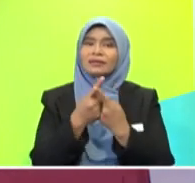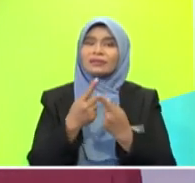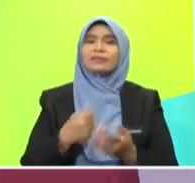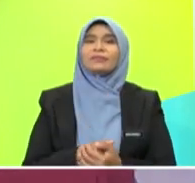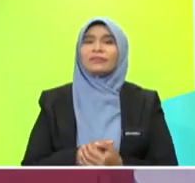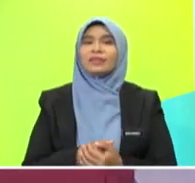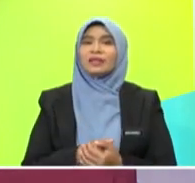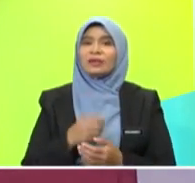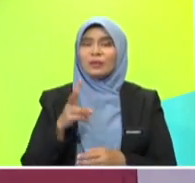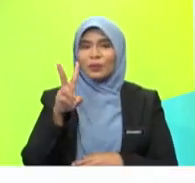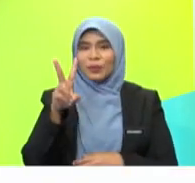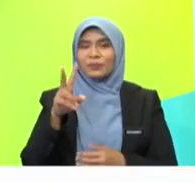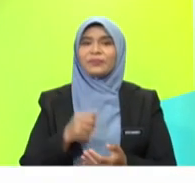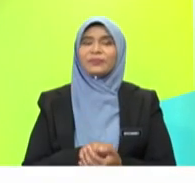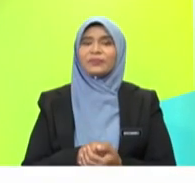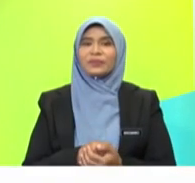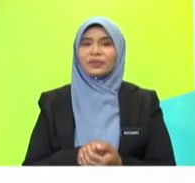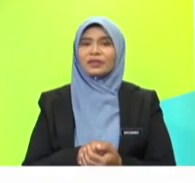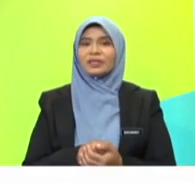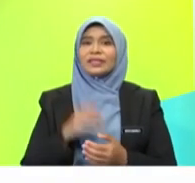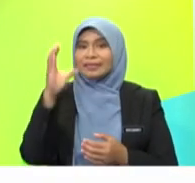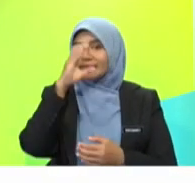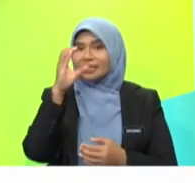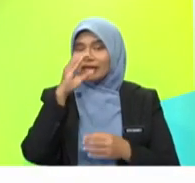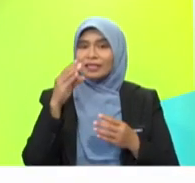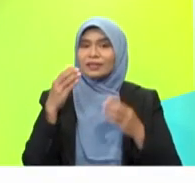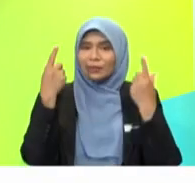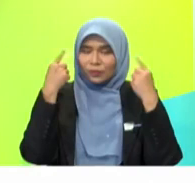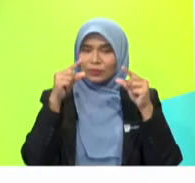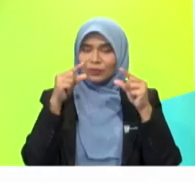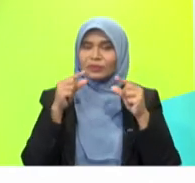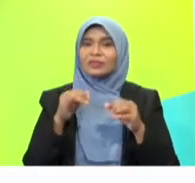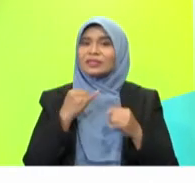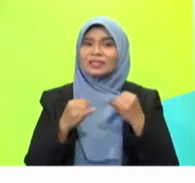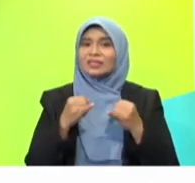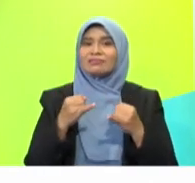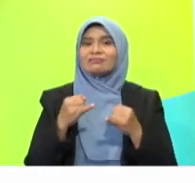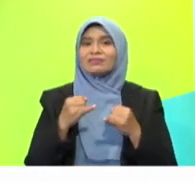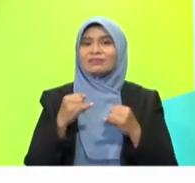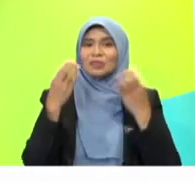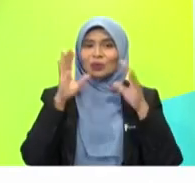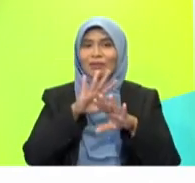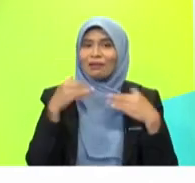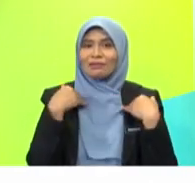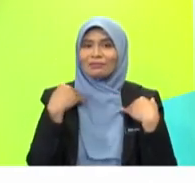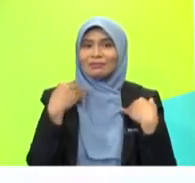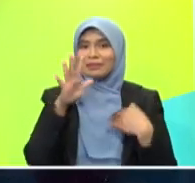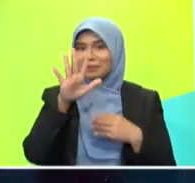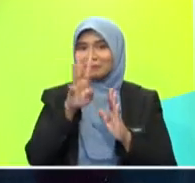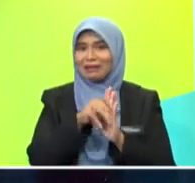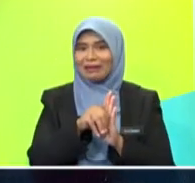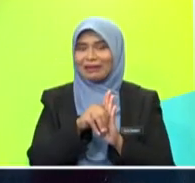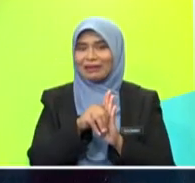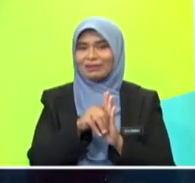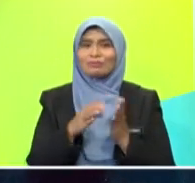kedua mencari guru sekiranya guru tidak HD ke kelas lepas 5 menit mungkin hari itu